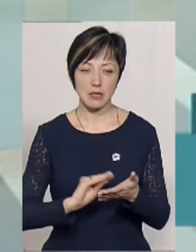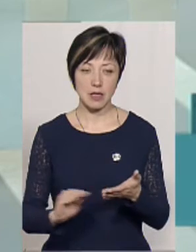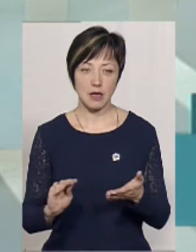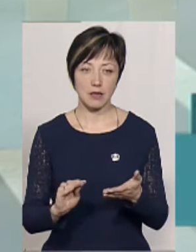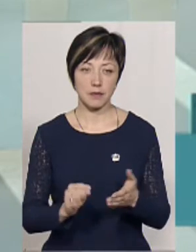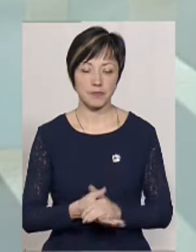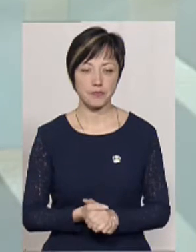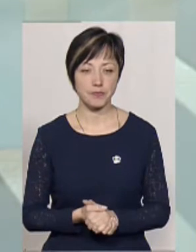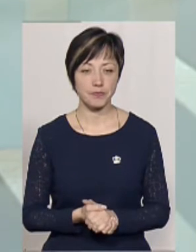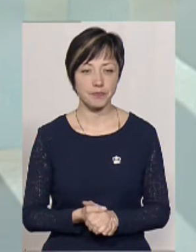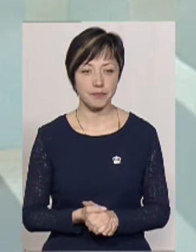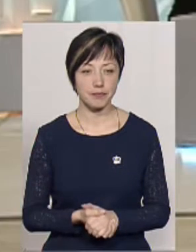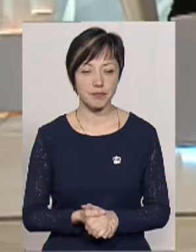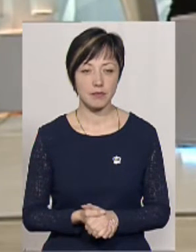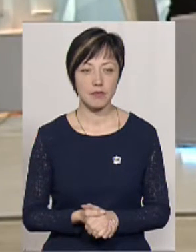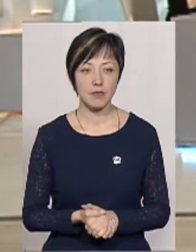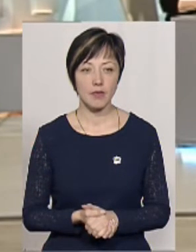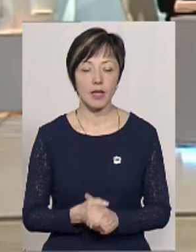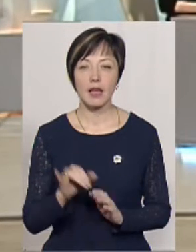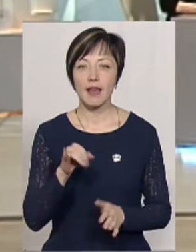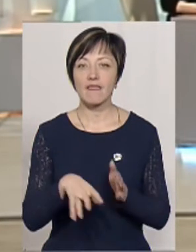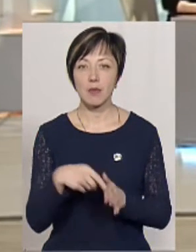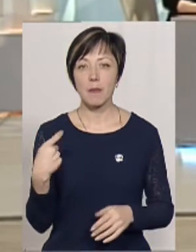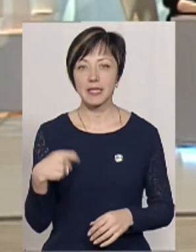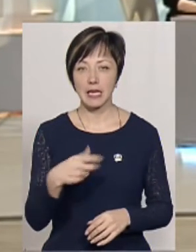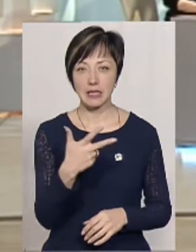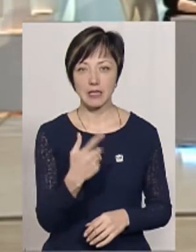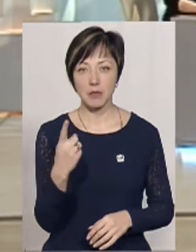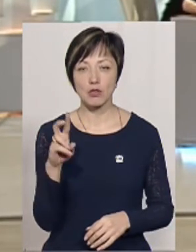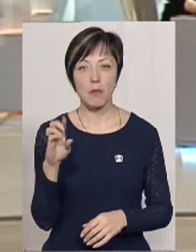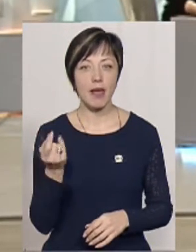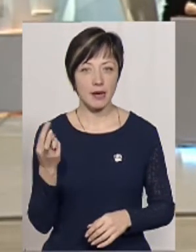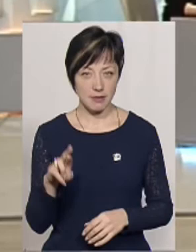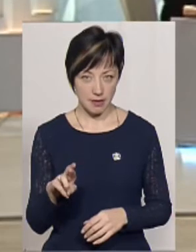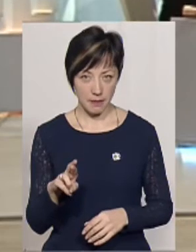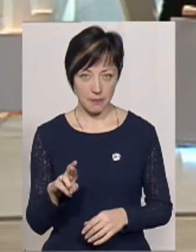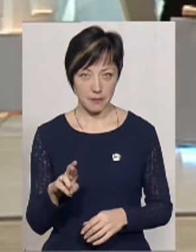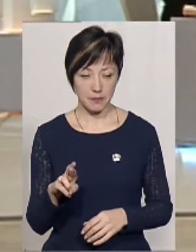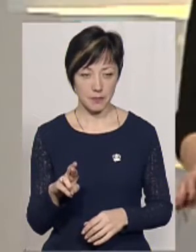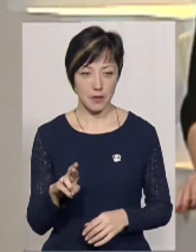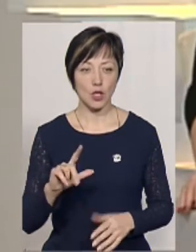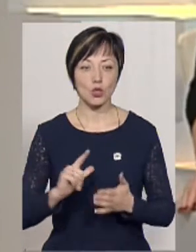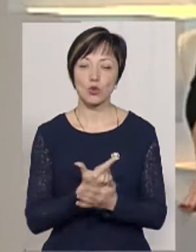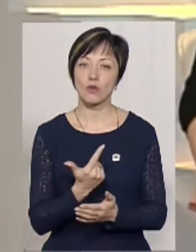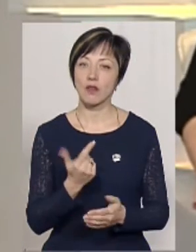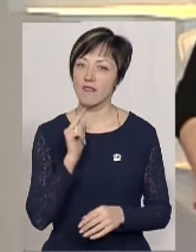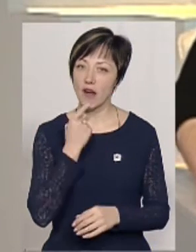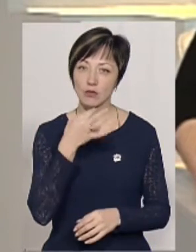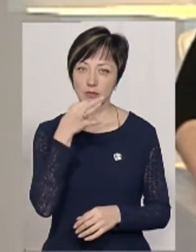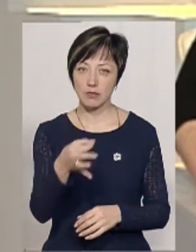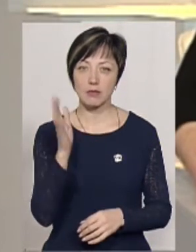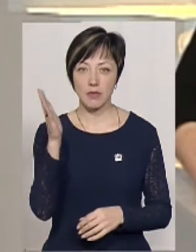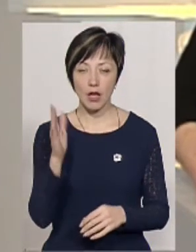це в опорі. Тобто. Ну і вибори президента 31 березня. Знову ж таки, важко